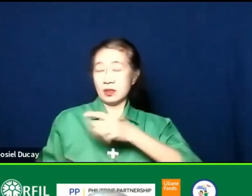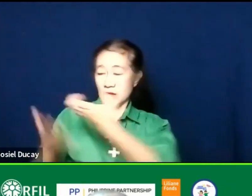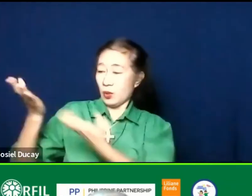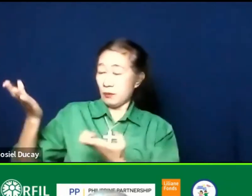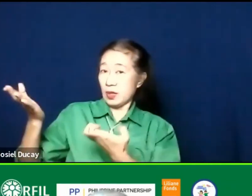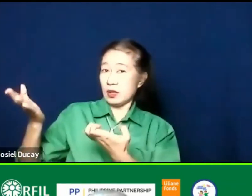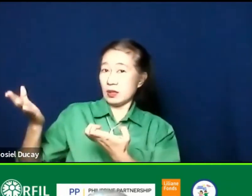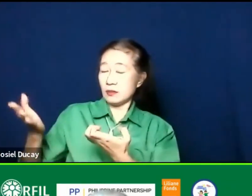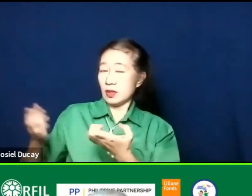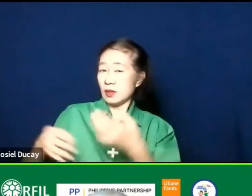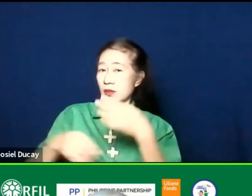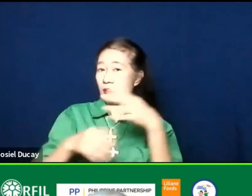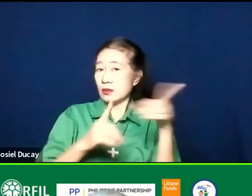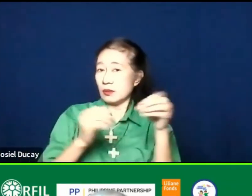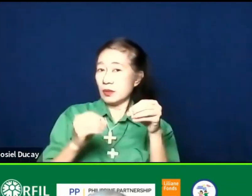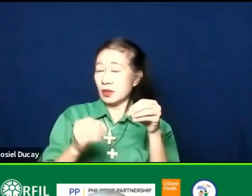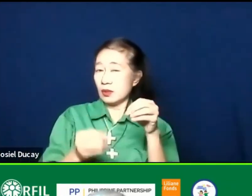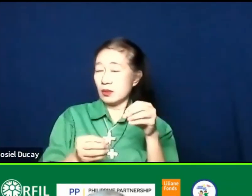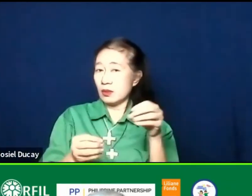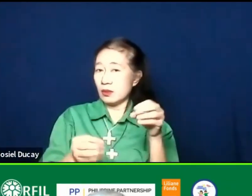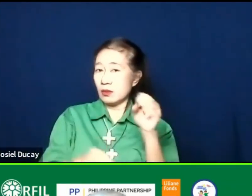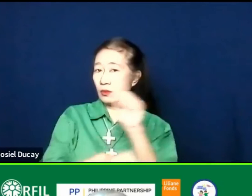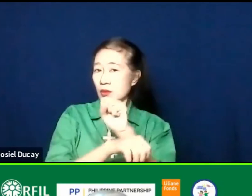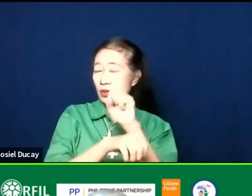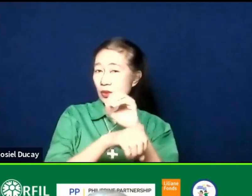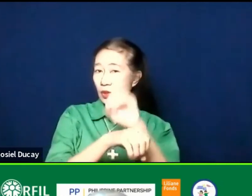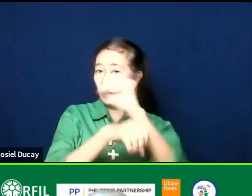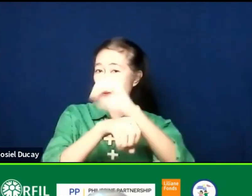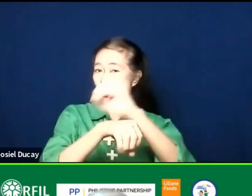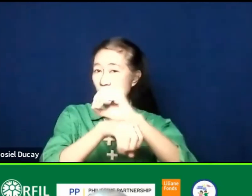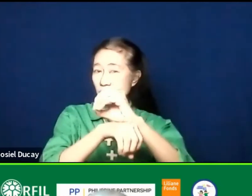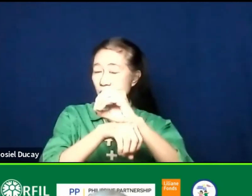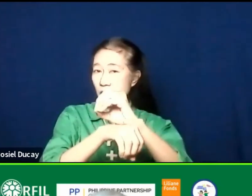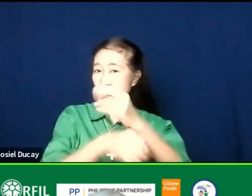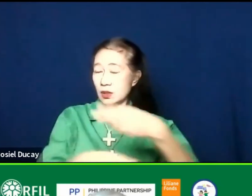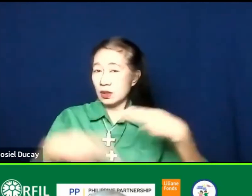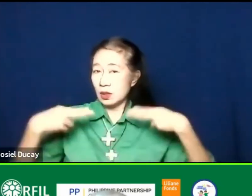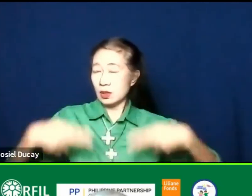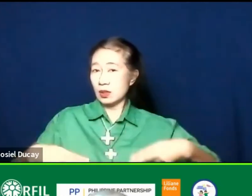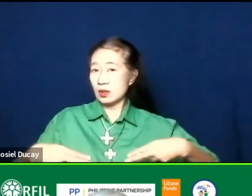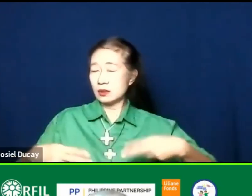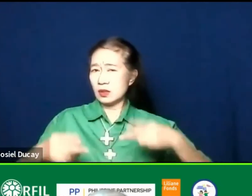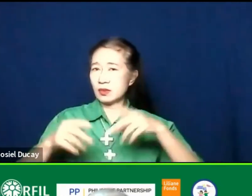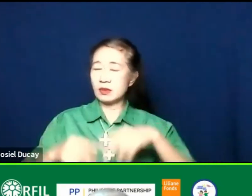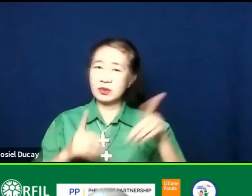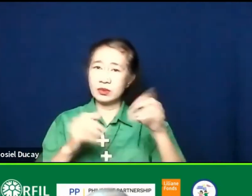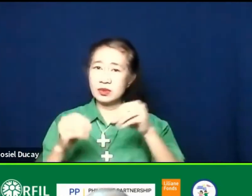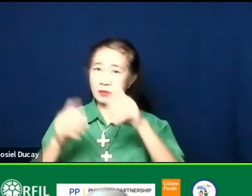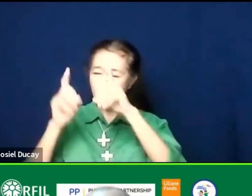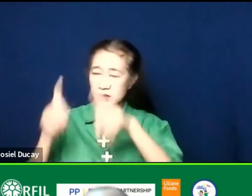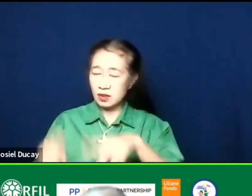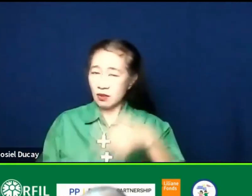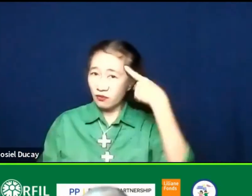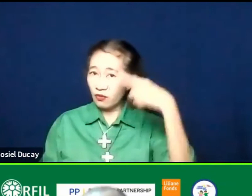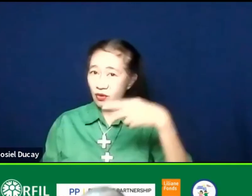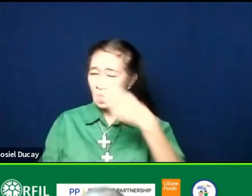meron din po ginagawa ang Occupational Safety and Health Center ng mga testing sa ganyang hard hat. No? Kaya